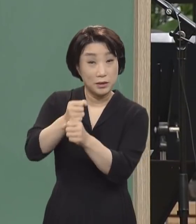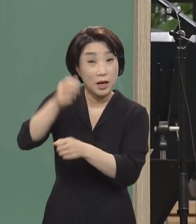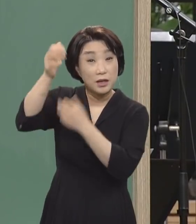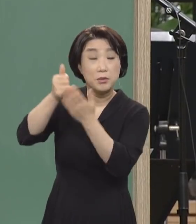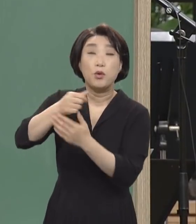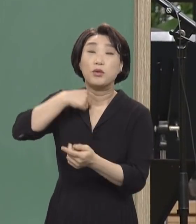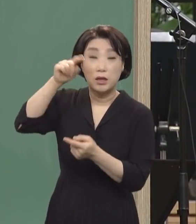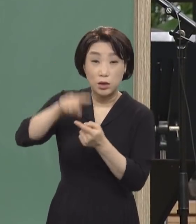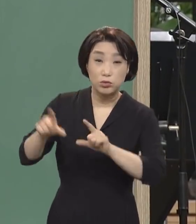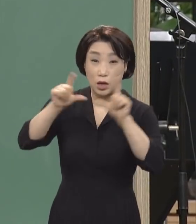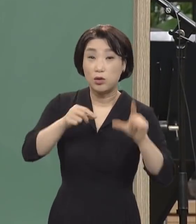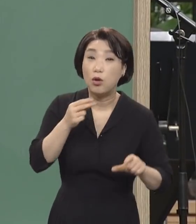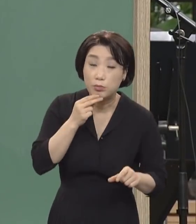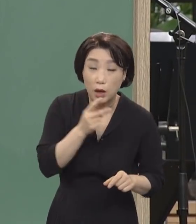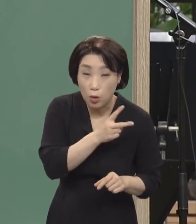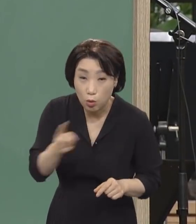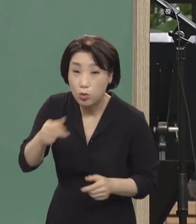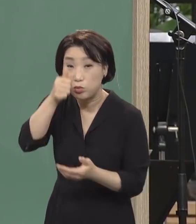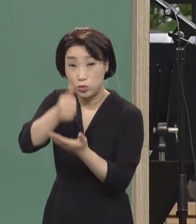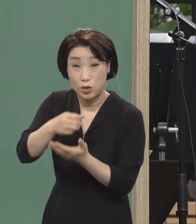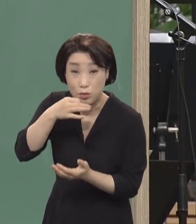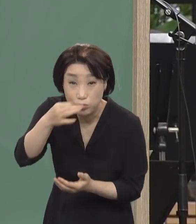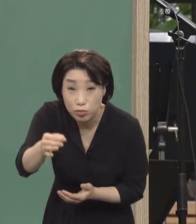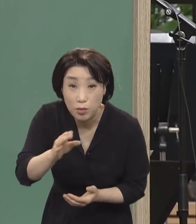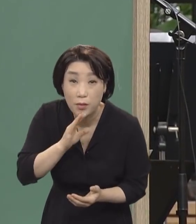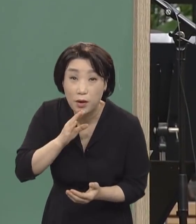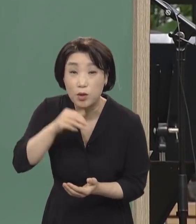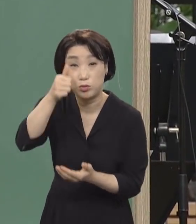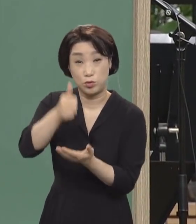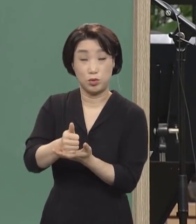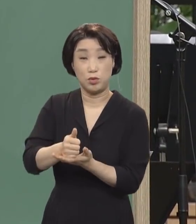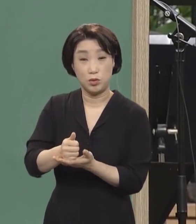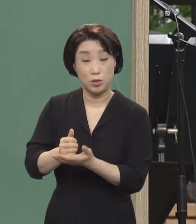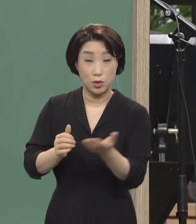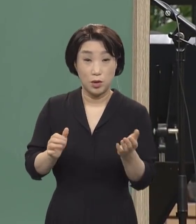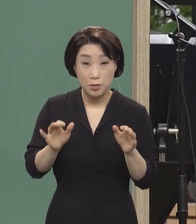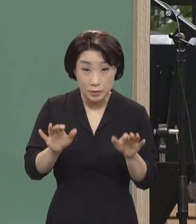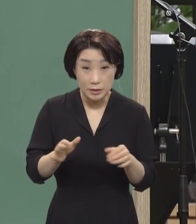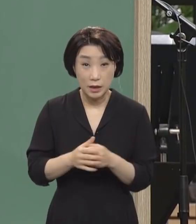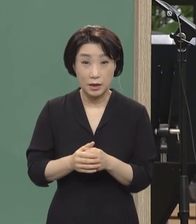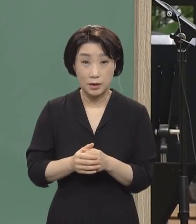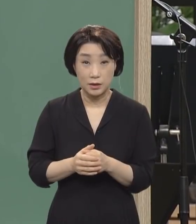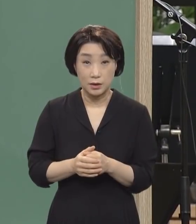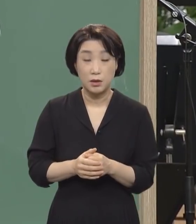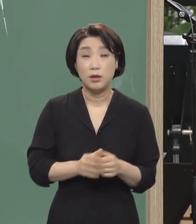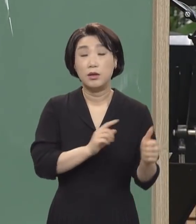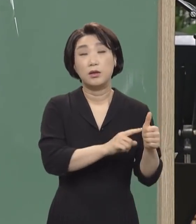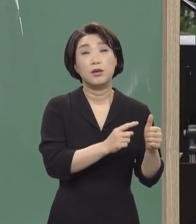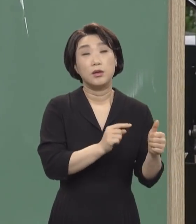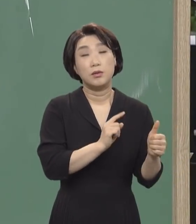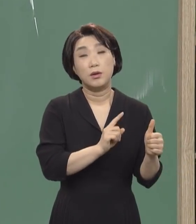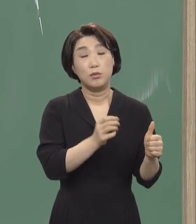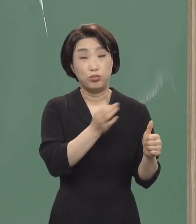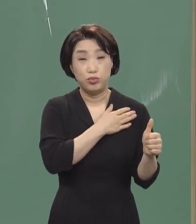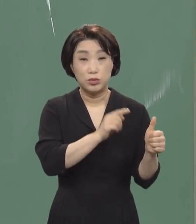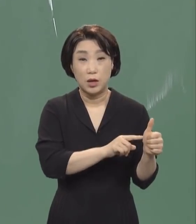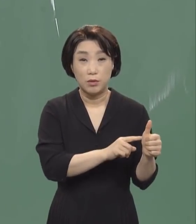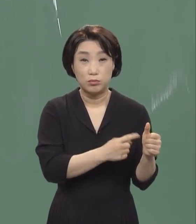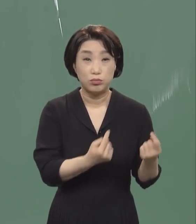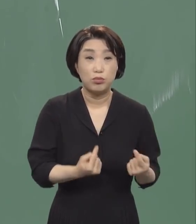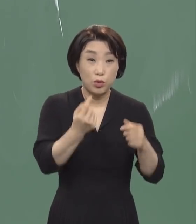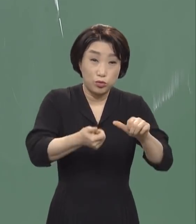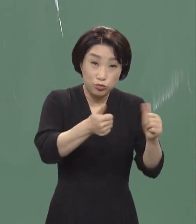맘대로 못 산 것이 이게 죄라 이 말이오 죄 그러니까 천국은 둘이